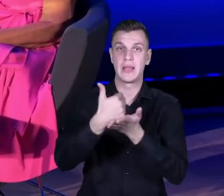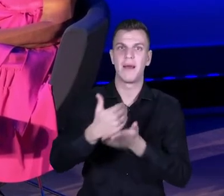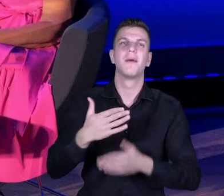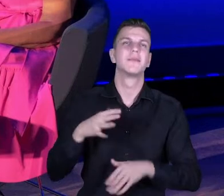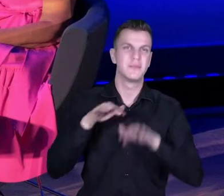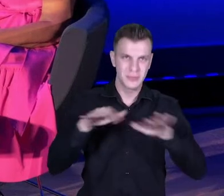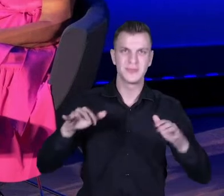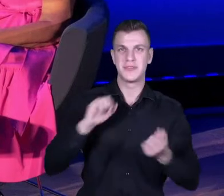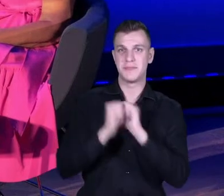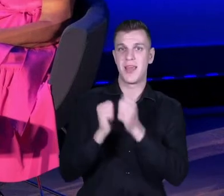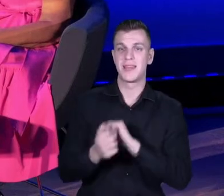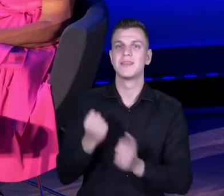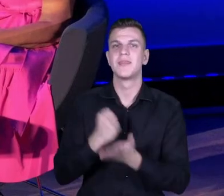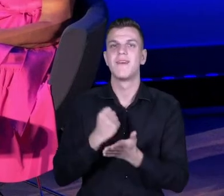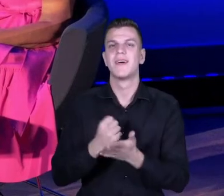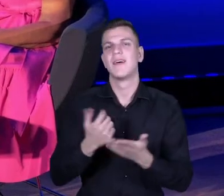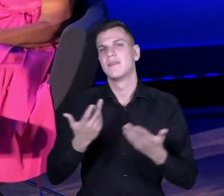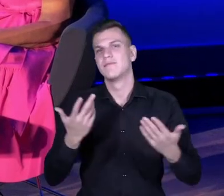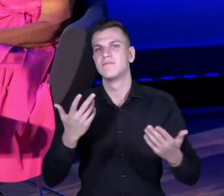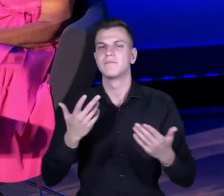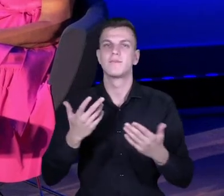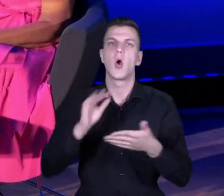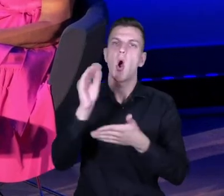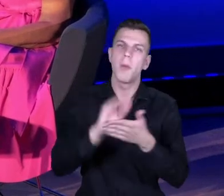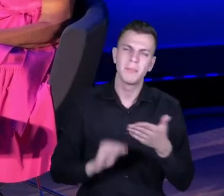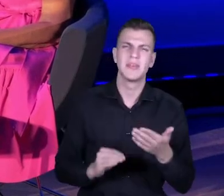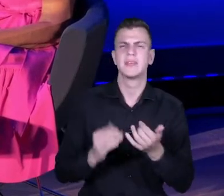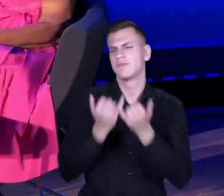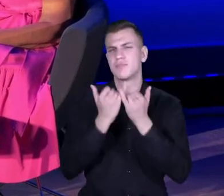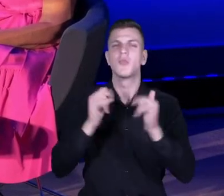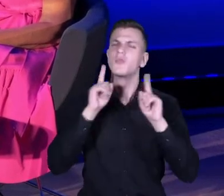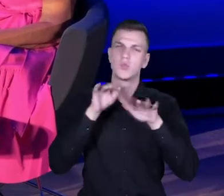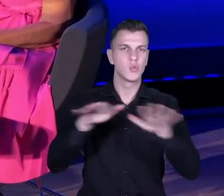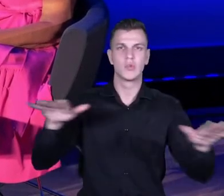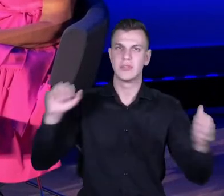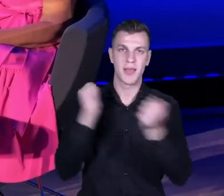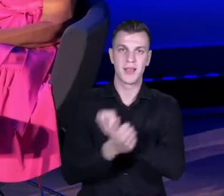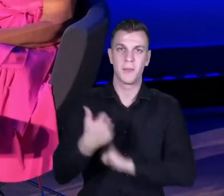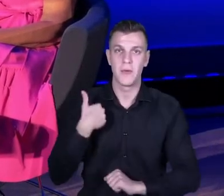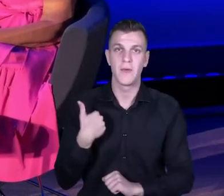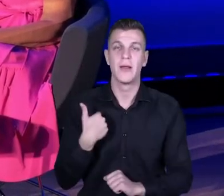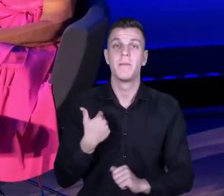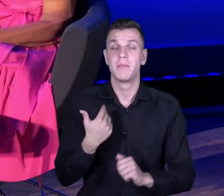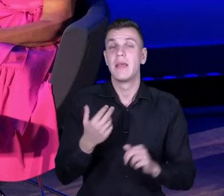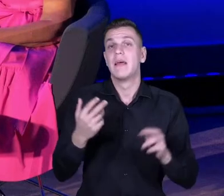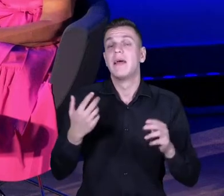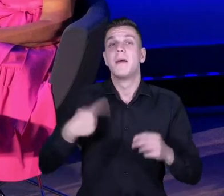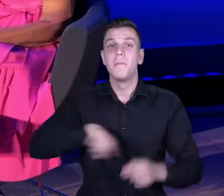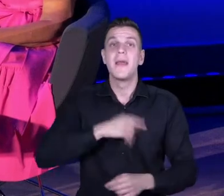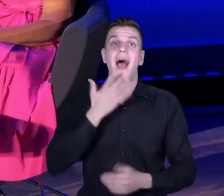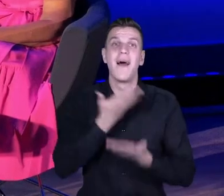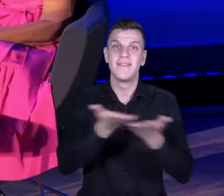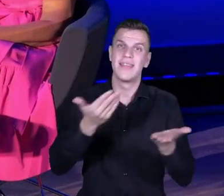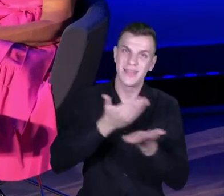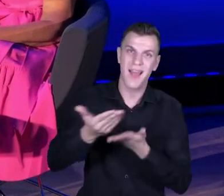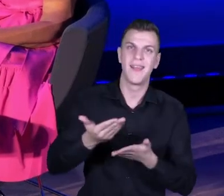do rozpiętości skal, sposobu opisywania wskaźników i w ogóle takich praktycznych rzeczy. Mamy nadzieję, że to narzędzie będzie dalej użyteczne. Mamy też